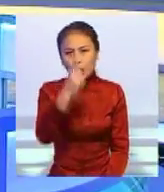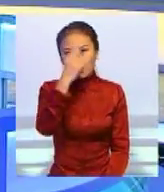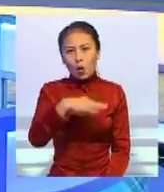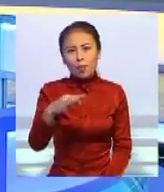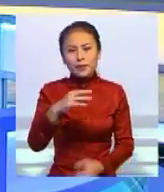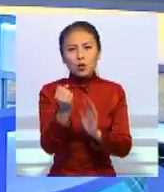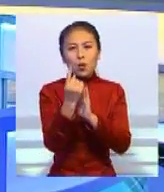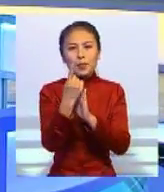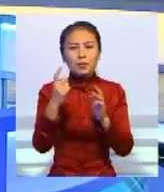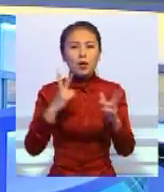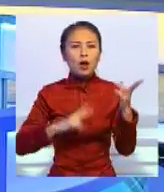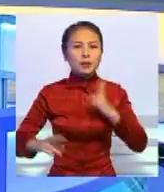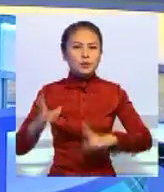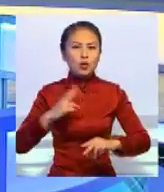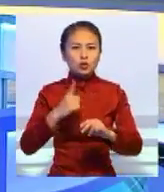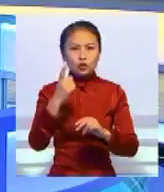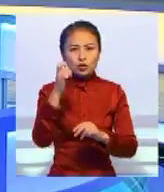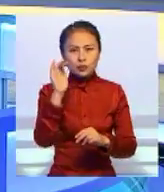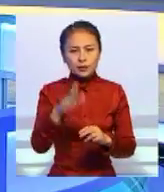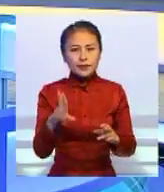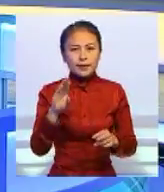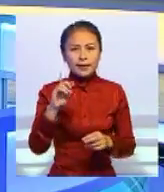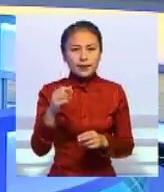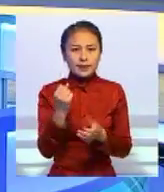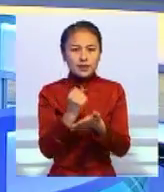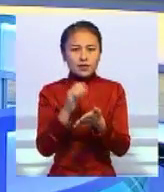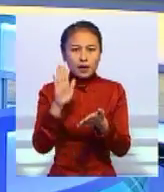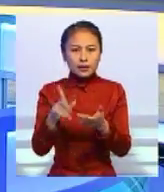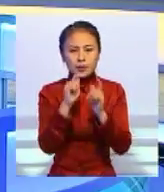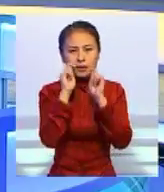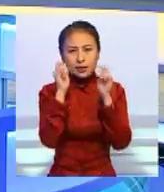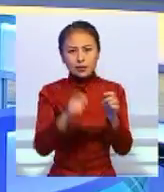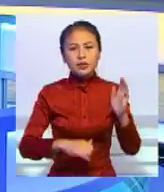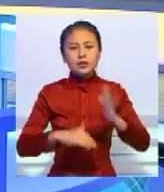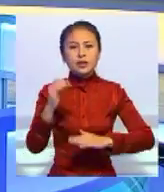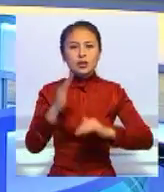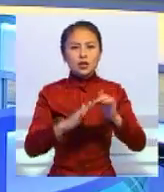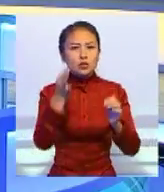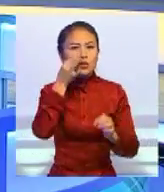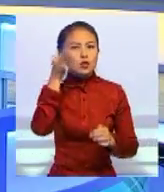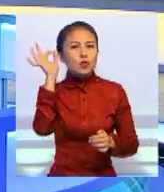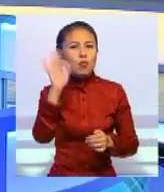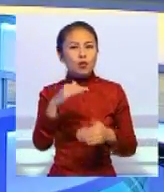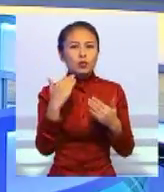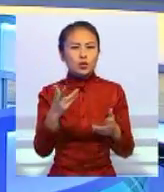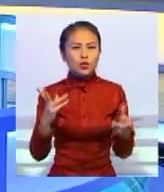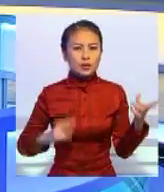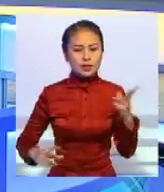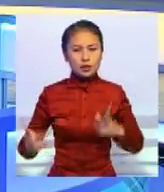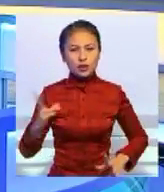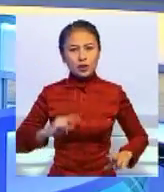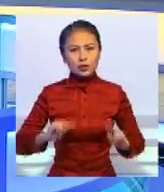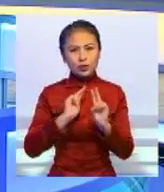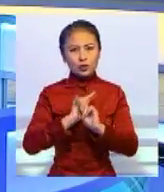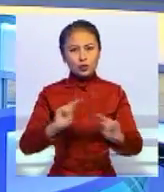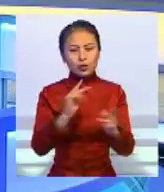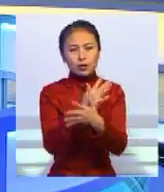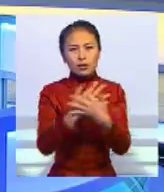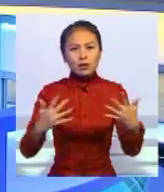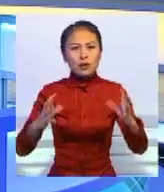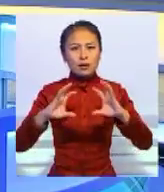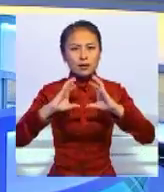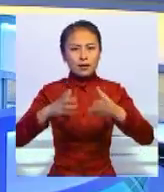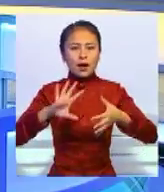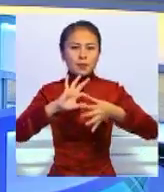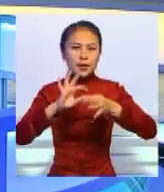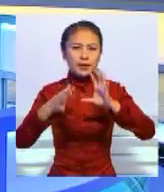Ақмола облысында 11 мұғалімге құны 100 мың теңгелік сертификаттар табысталды. Тәжірибесі мол бұл ұстаздардың шәкірттері